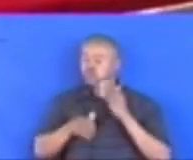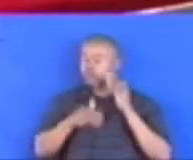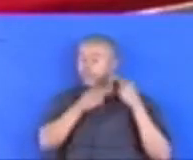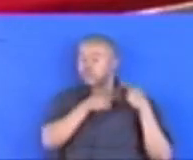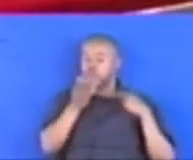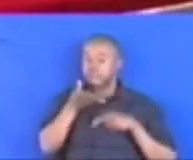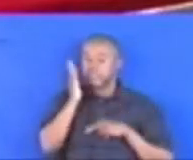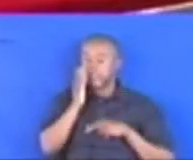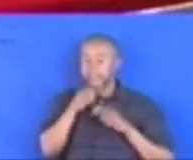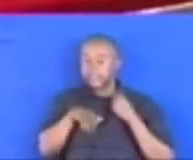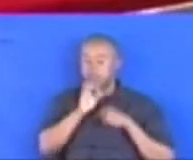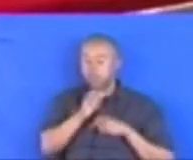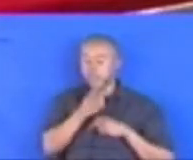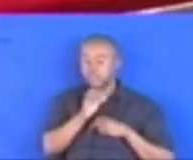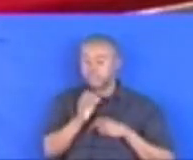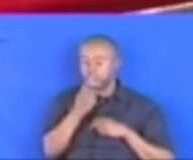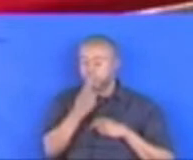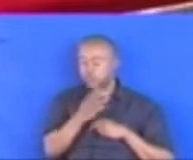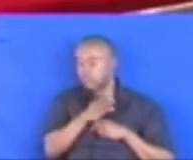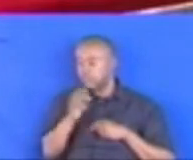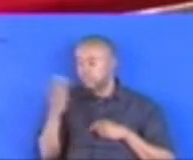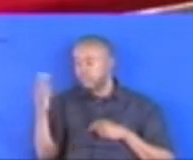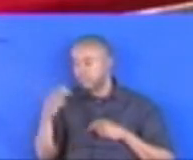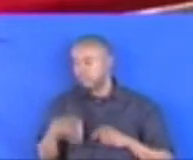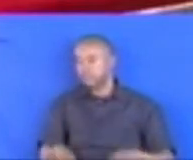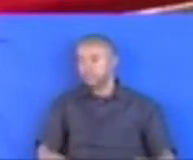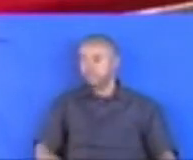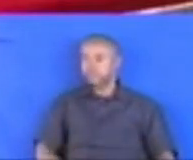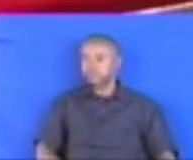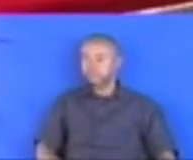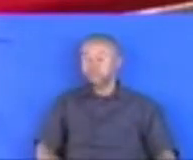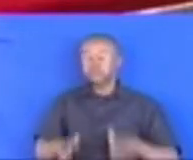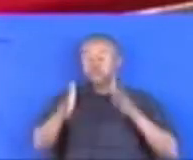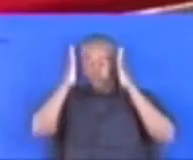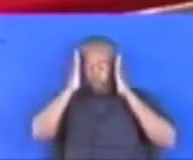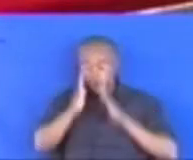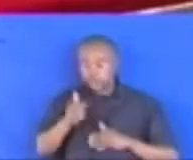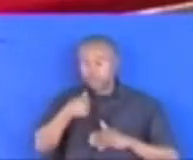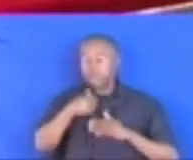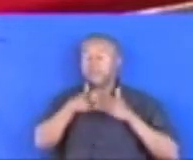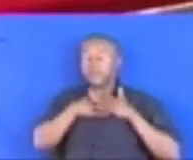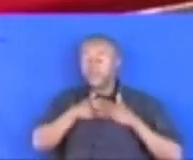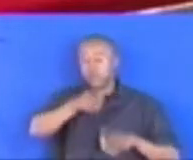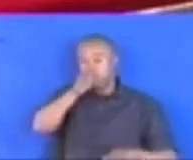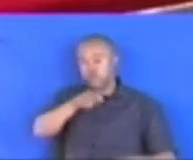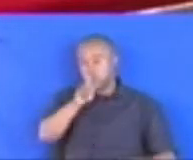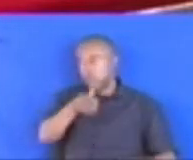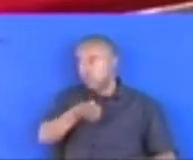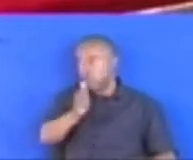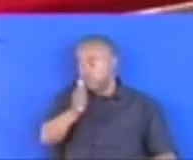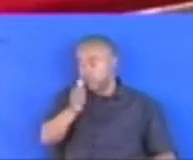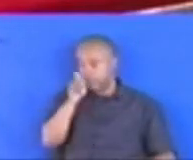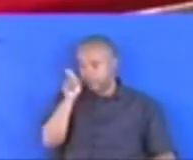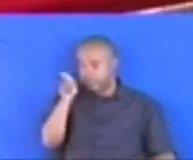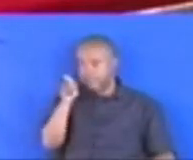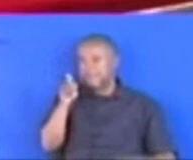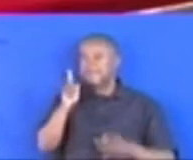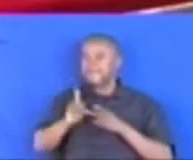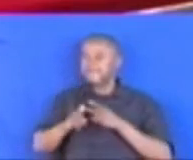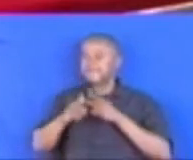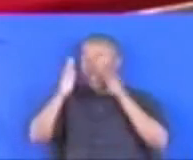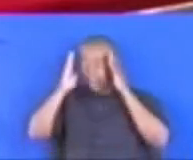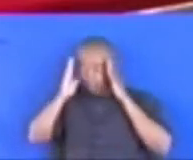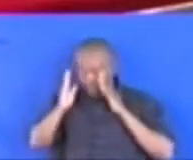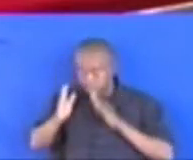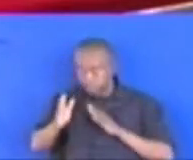mwaka 2021-2022. Mheshimiwa Spika, Mheshimiwa Naibu Spika, ninapenda kukupongeza wewe binafsi pamoja na Mheshimiwa